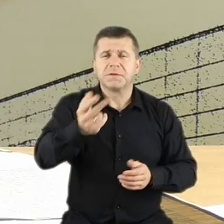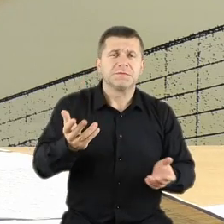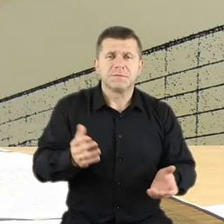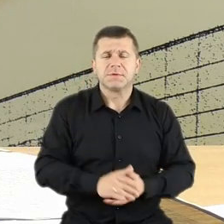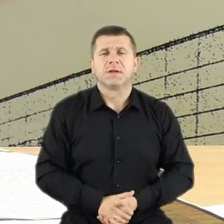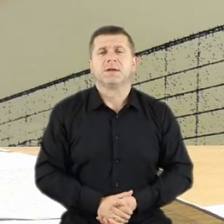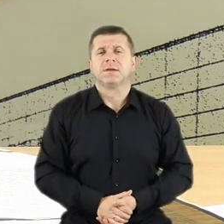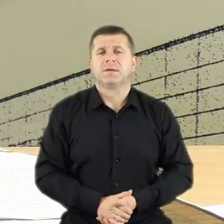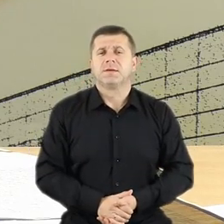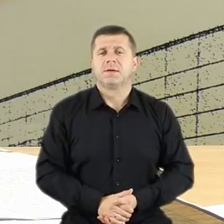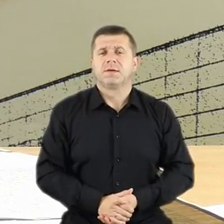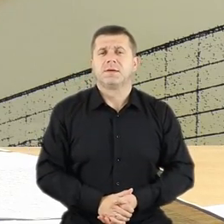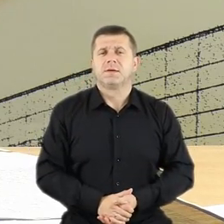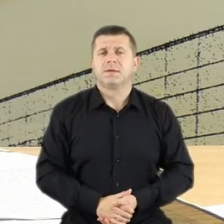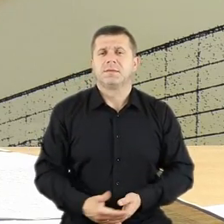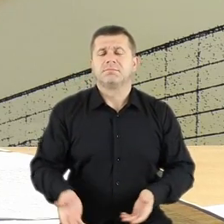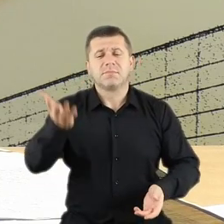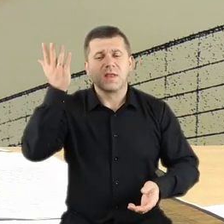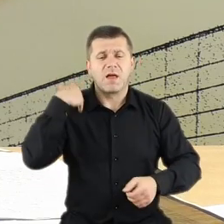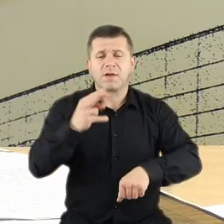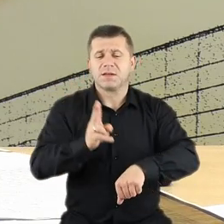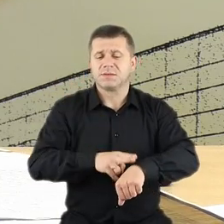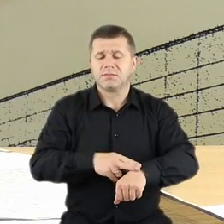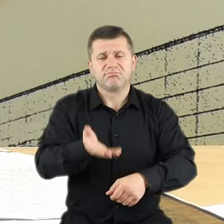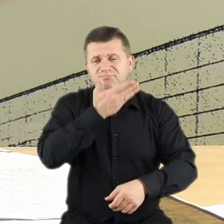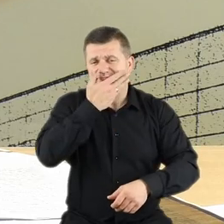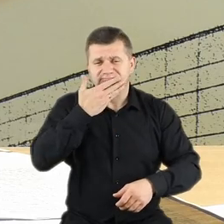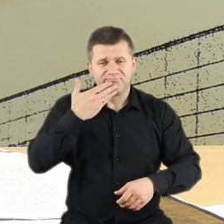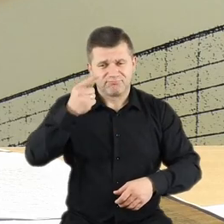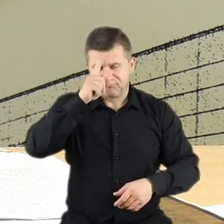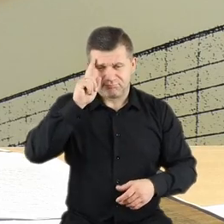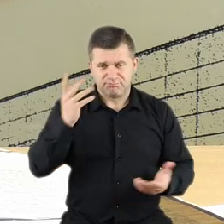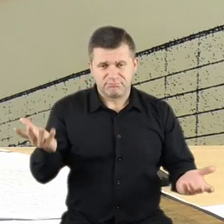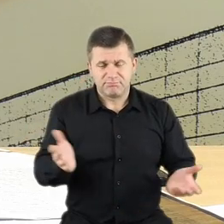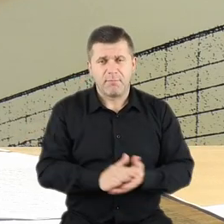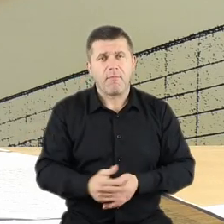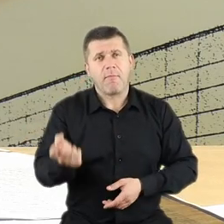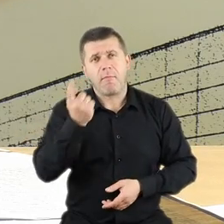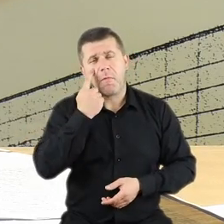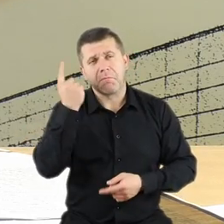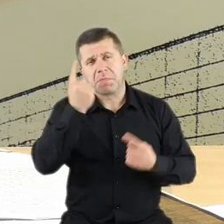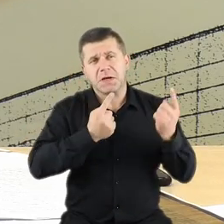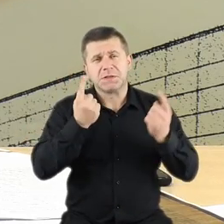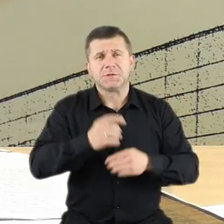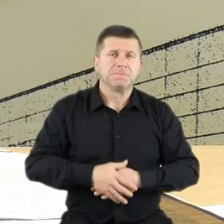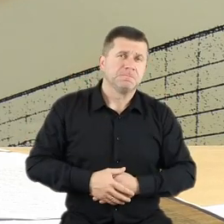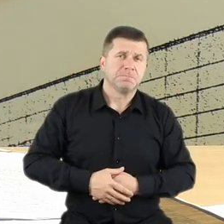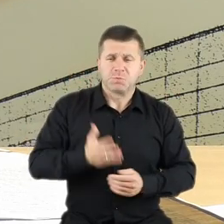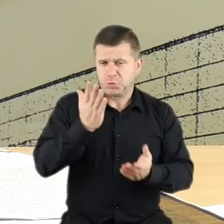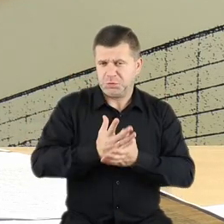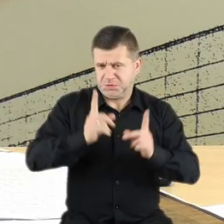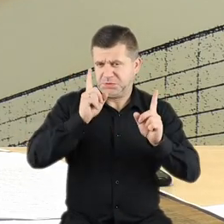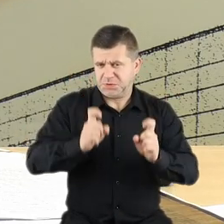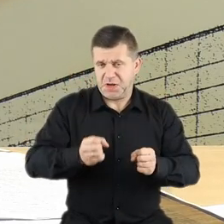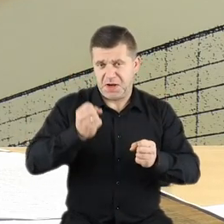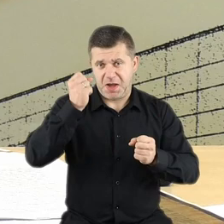nie widział a zegarków Wtedy nikt oni miał No to chłopisko pomyślałeś sese już zaczyna